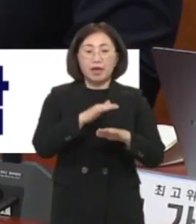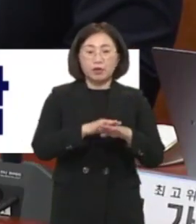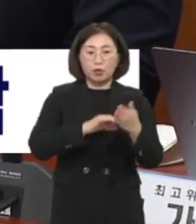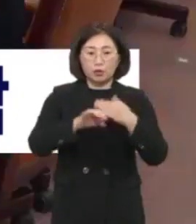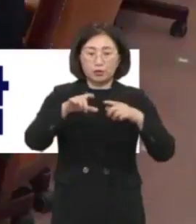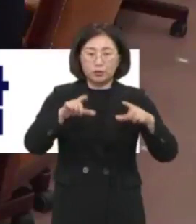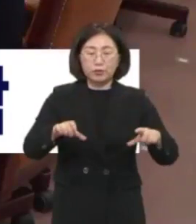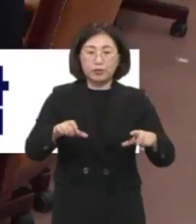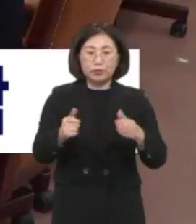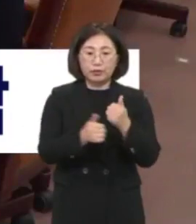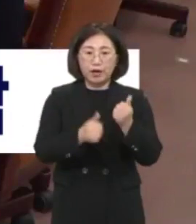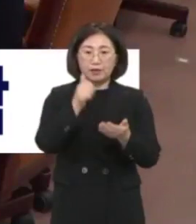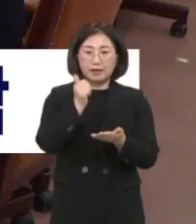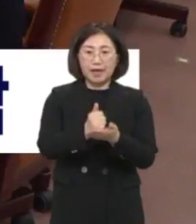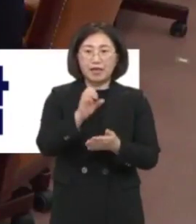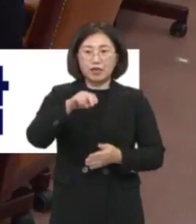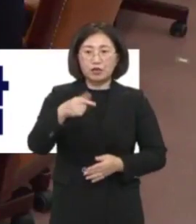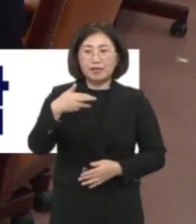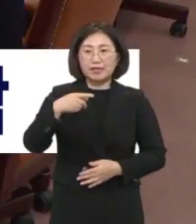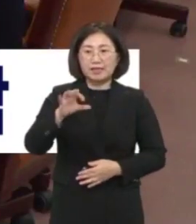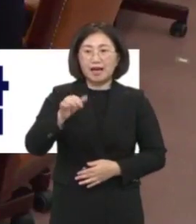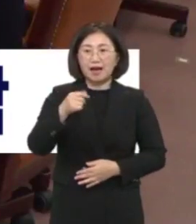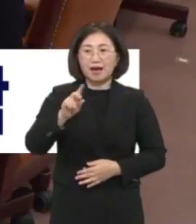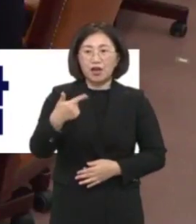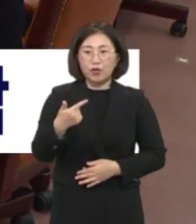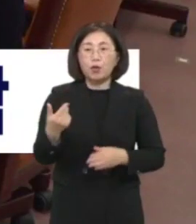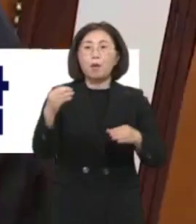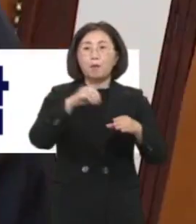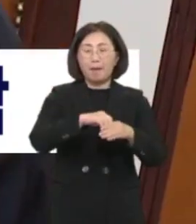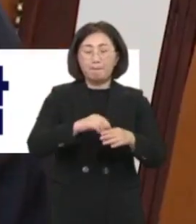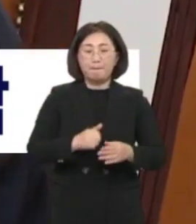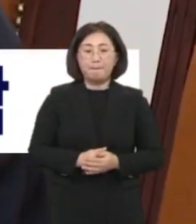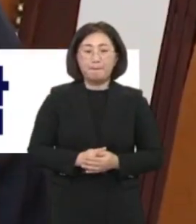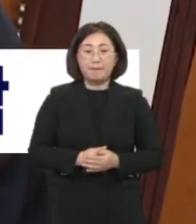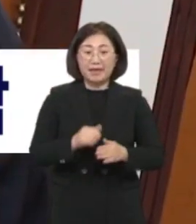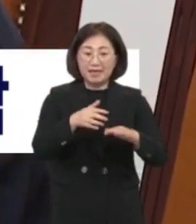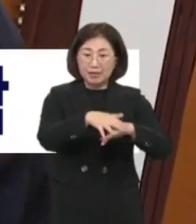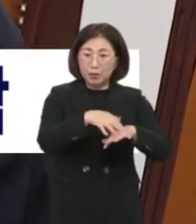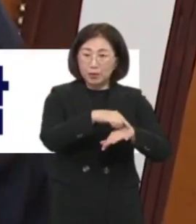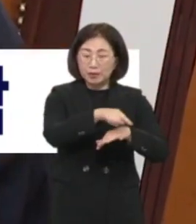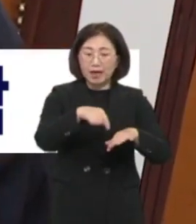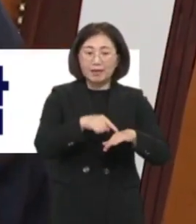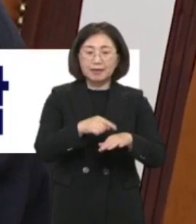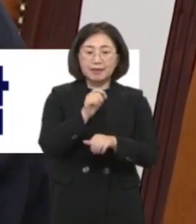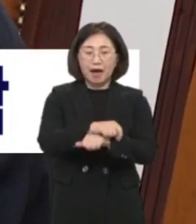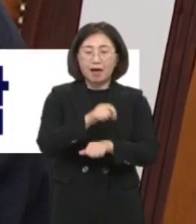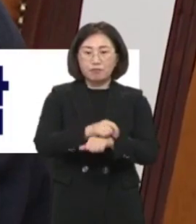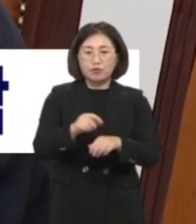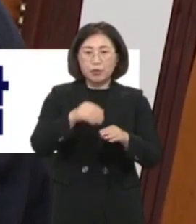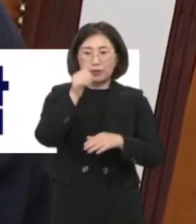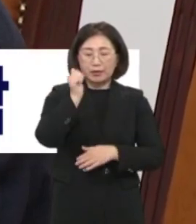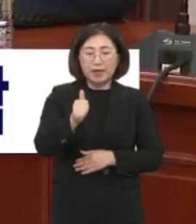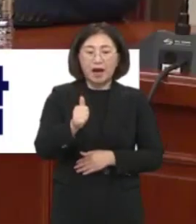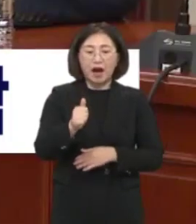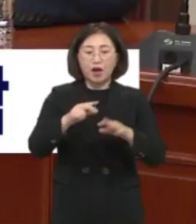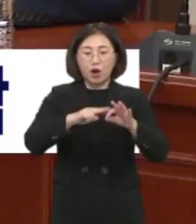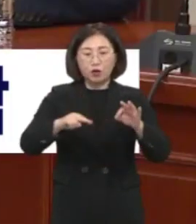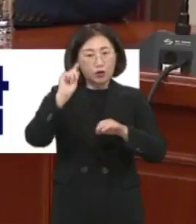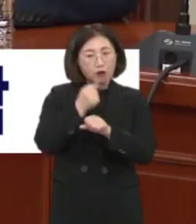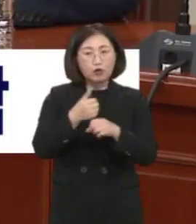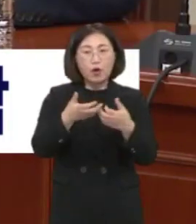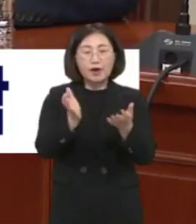동구 당협위원장인 윤창현 의원도 선임됐습니다. 총선 기획단은 사무총장과 정책위의장, 여의도